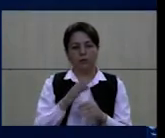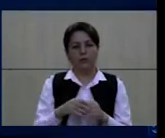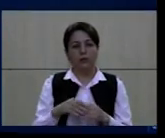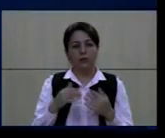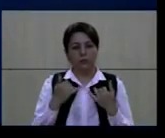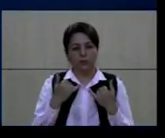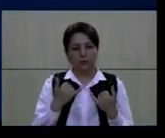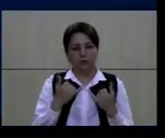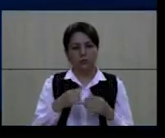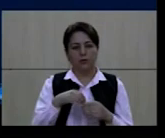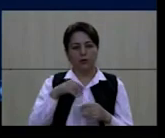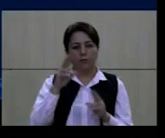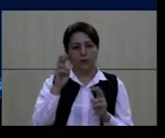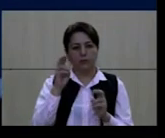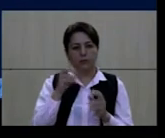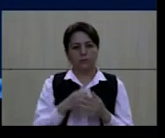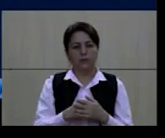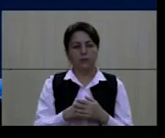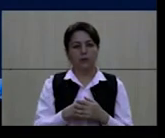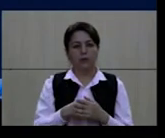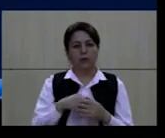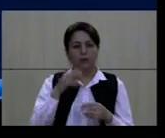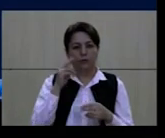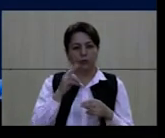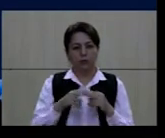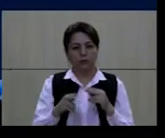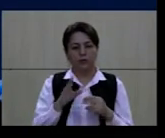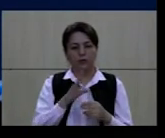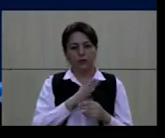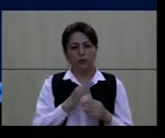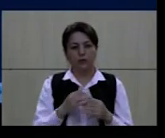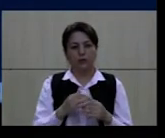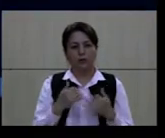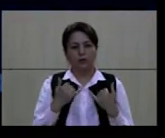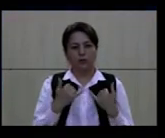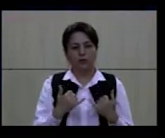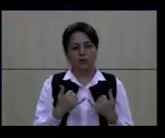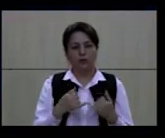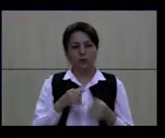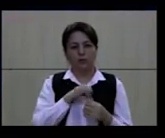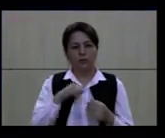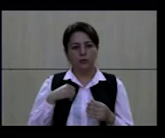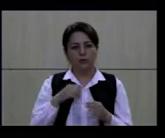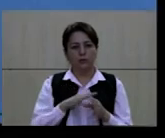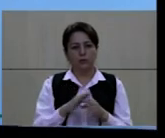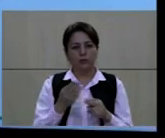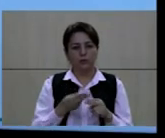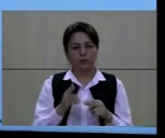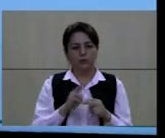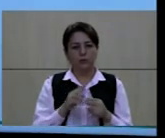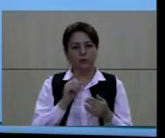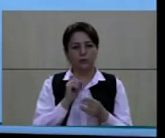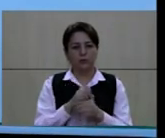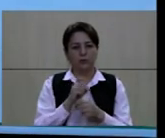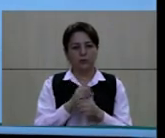Shunday qilib, bugungi mavzuyimiz o'z nihoyasiga yetib qoldi. Endi esa mustaqil bajarish uchun